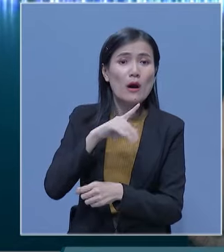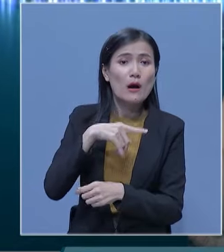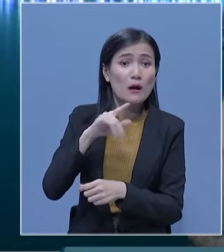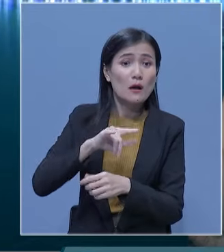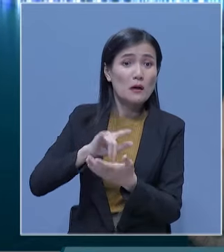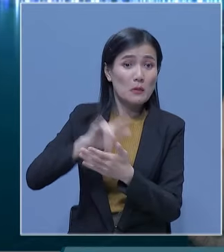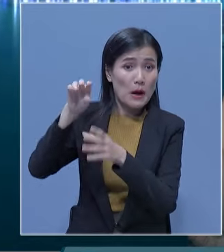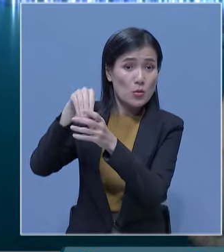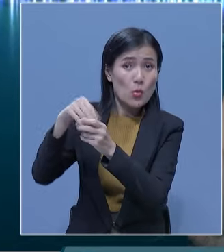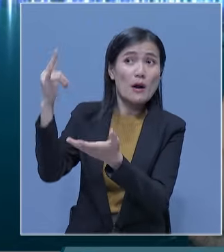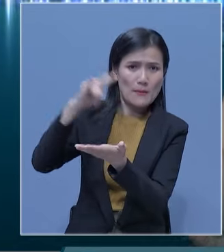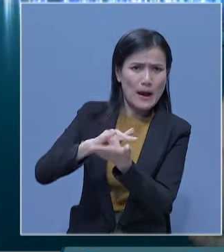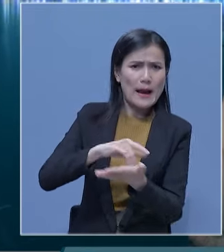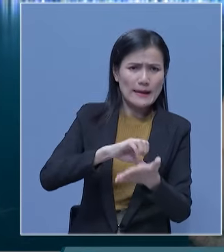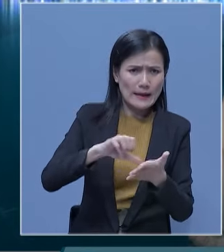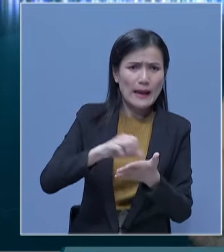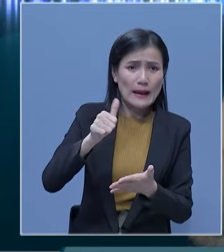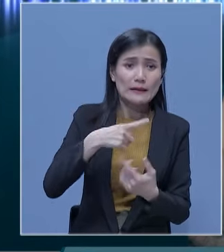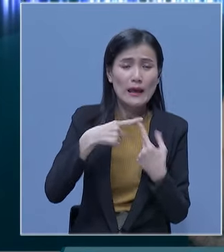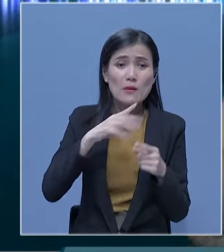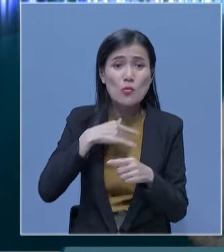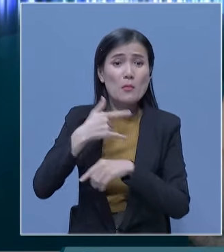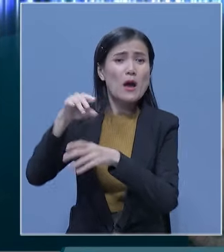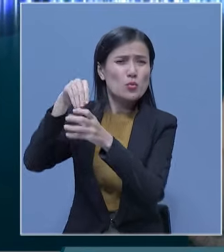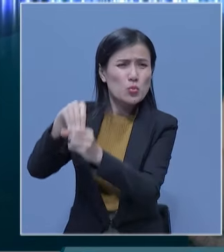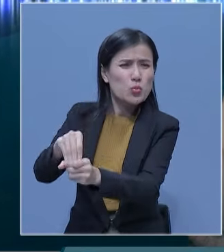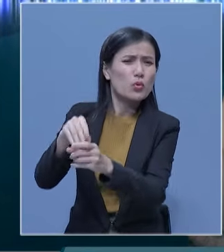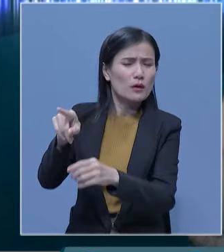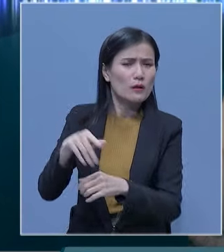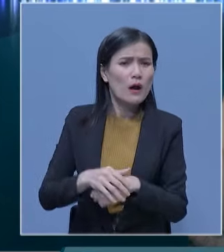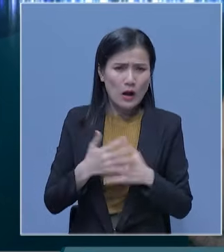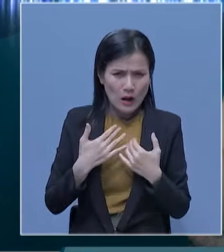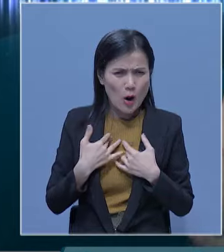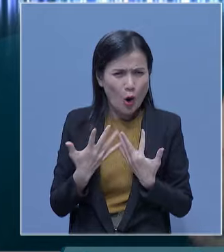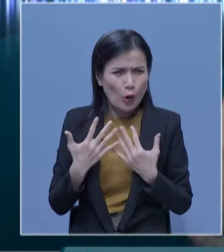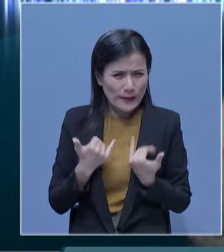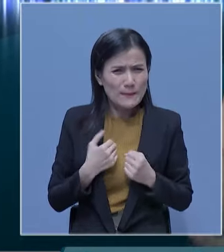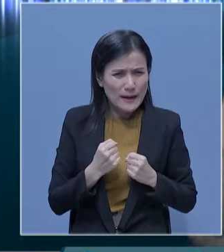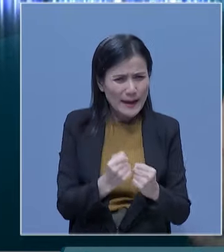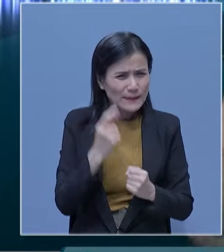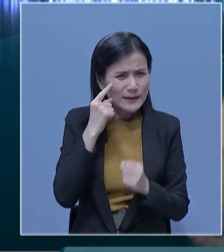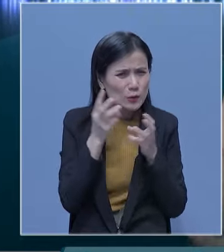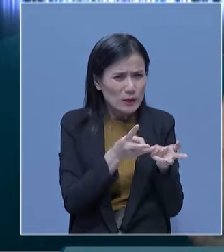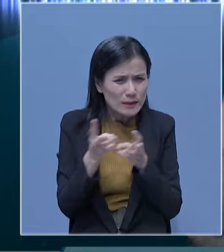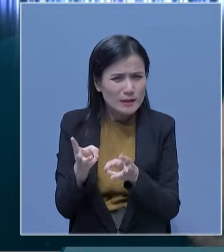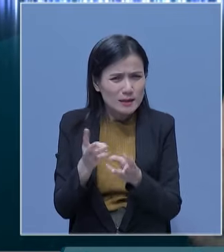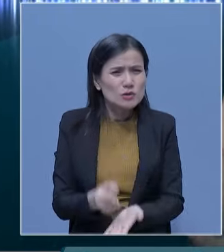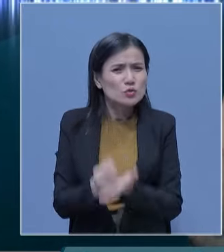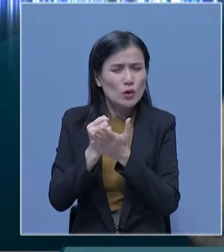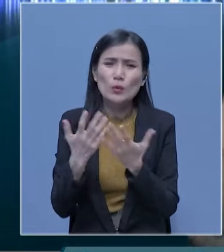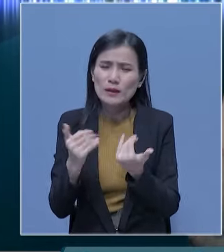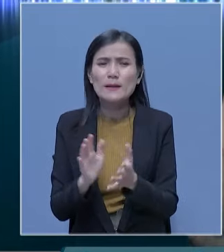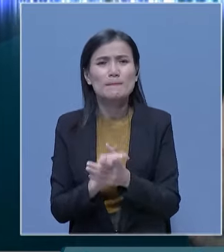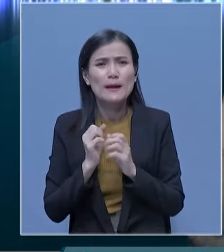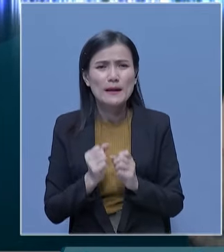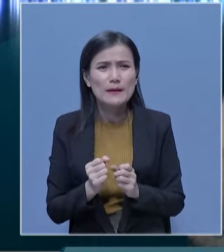าทำก็ได้ครับแต่ถ้าเกิดยังอยู่ต่างประเทศยาวเนี่ยเรากำลังพยายามหาช่องทางที่จะทำให้สามารถยืนยันตัวตนทางออนไลน์ผ่